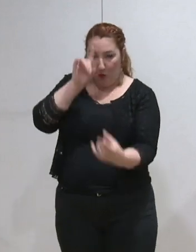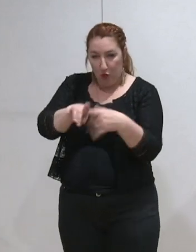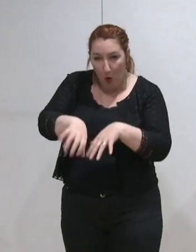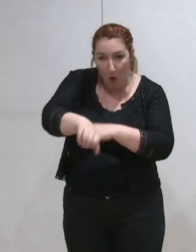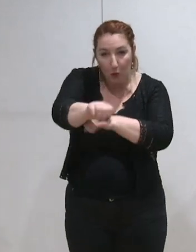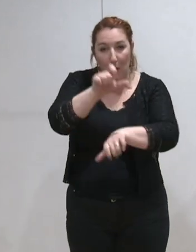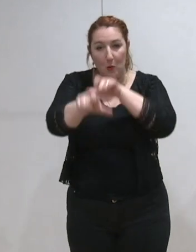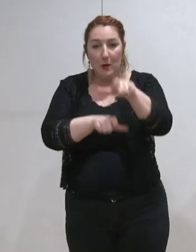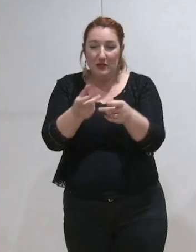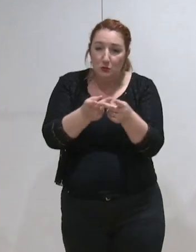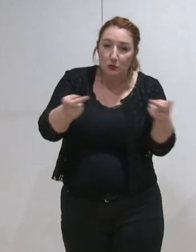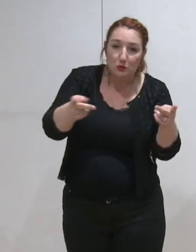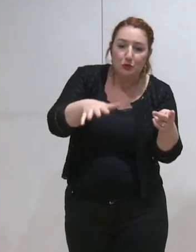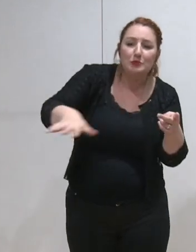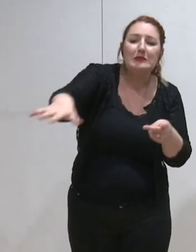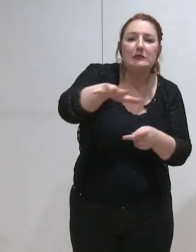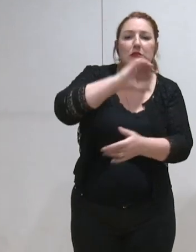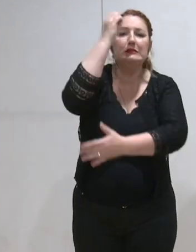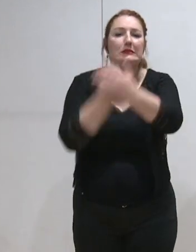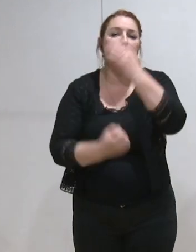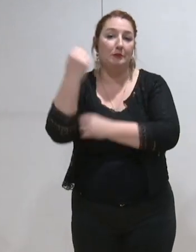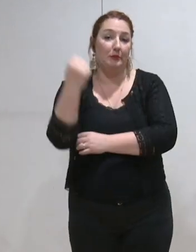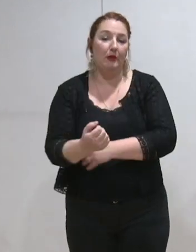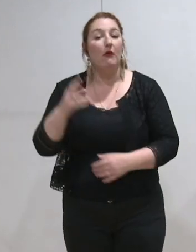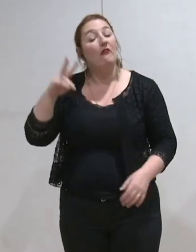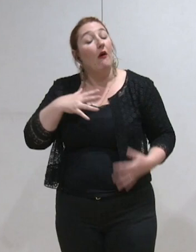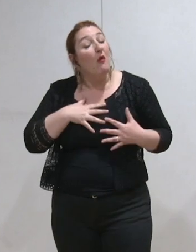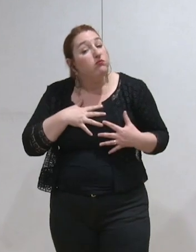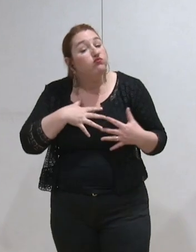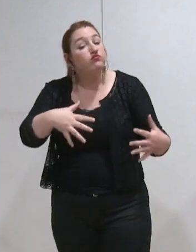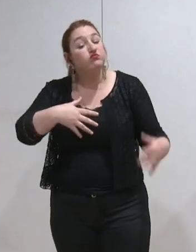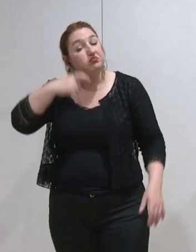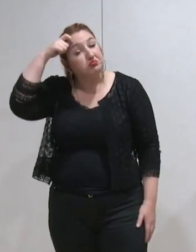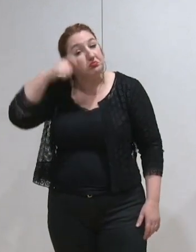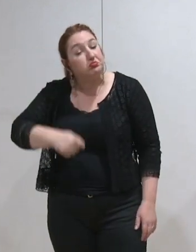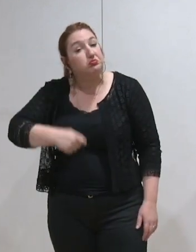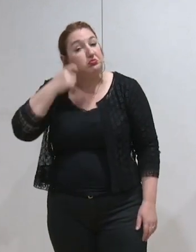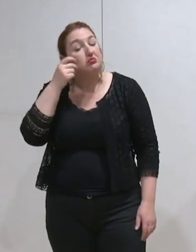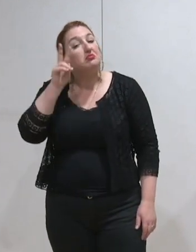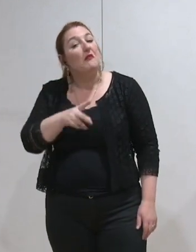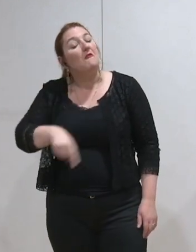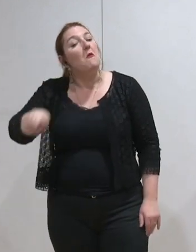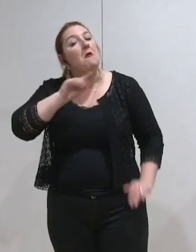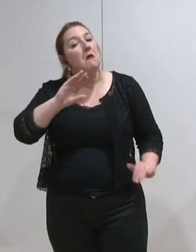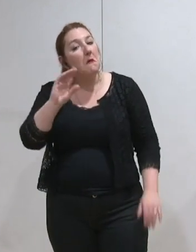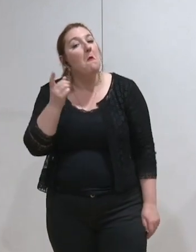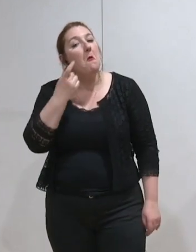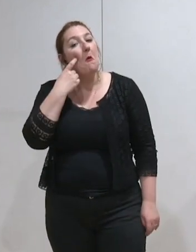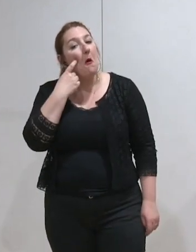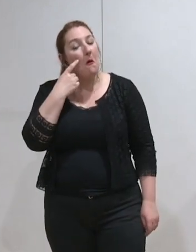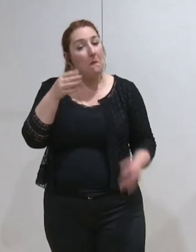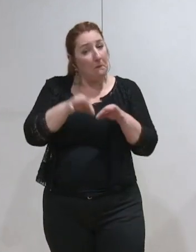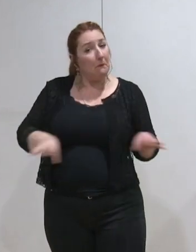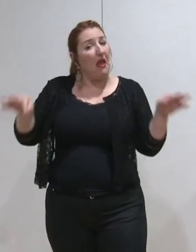en difficulté moi je dirais quelle générosité quelle grandeur d'âme il ne vous a sans doute pas pourtant échappé qu'il existe dans notre